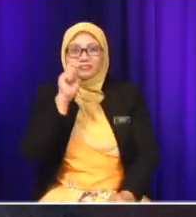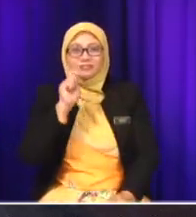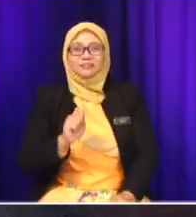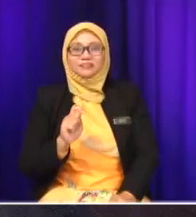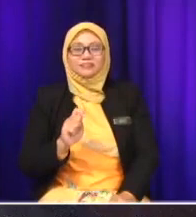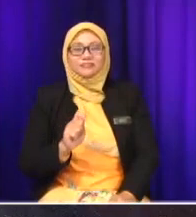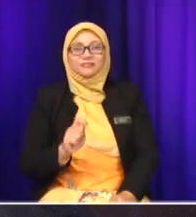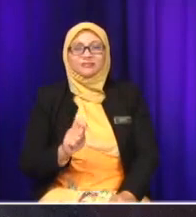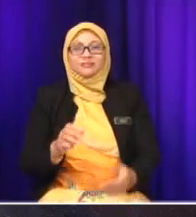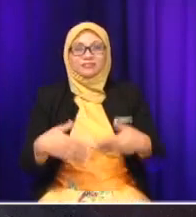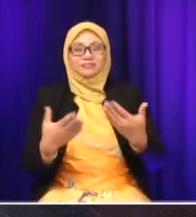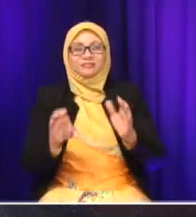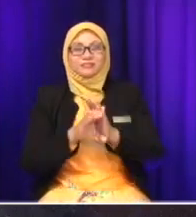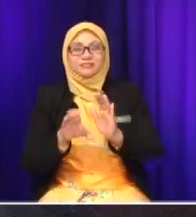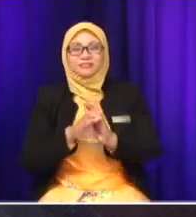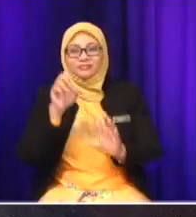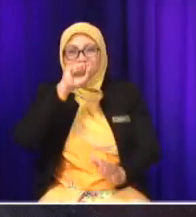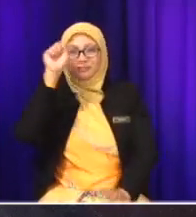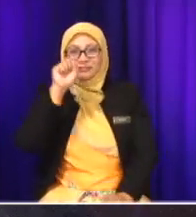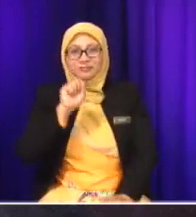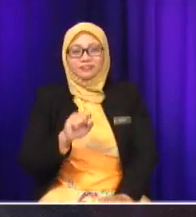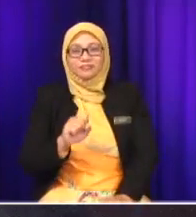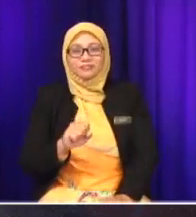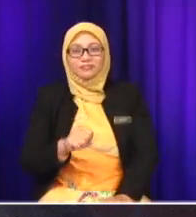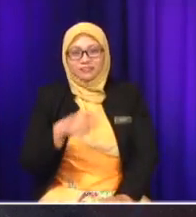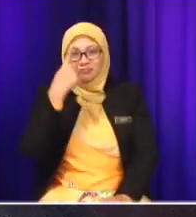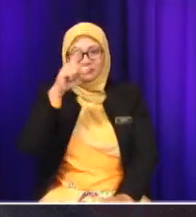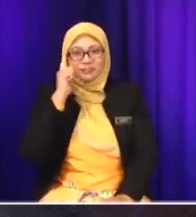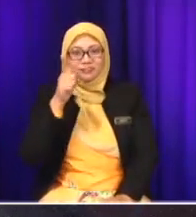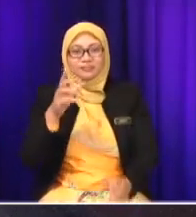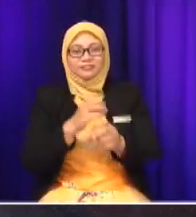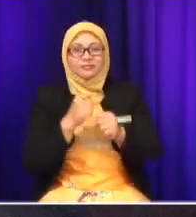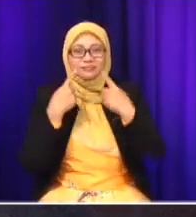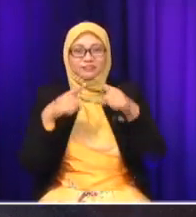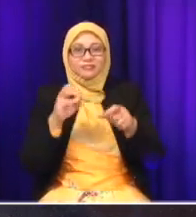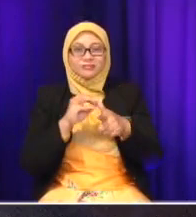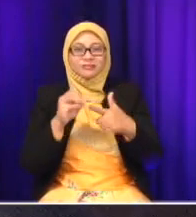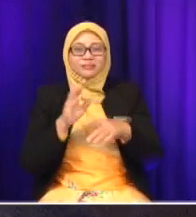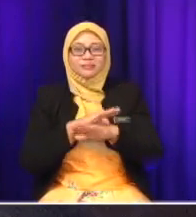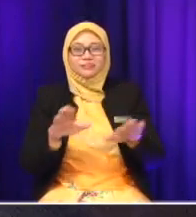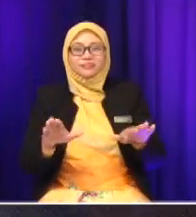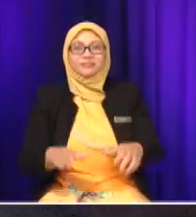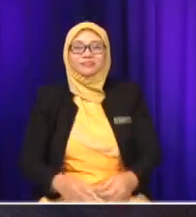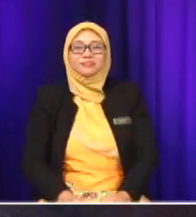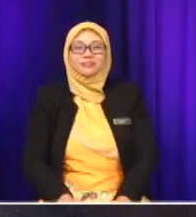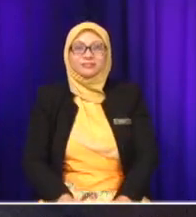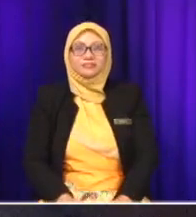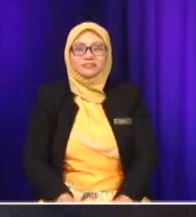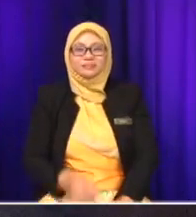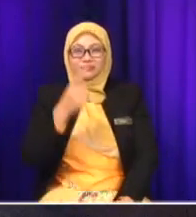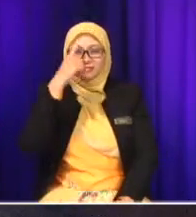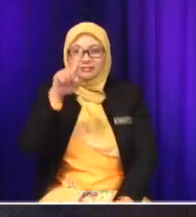contoh soalan kita tanya dia sikit tengok dia dapat jawab ke tak ini dia kita mintakan kepada kawan-kawan yang berada di atas talian ni